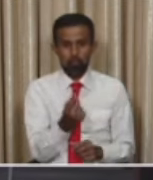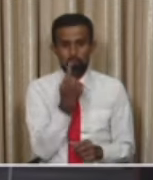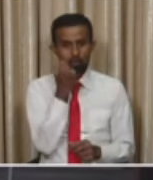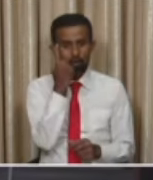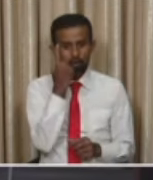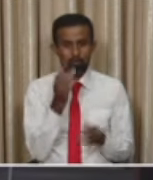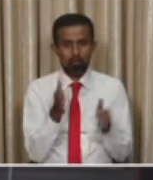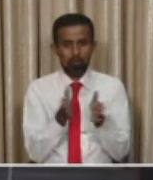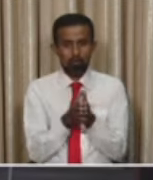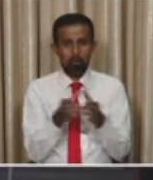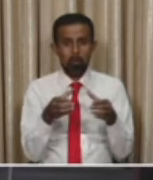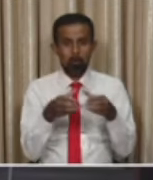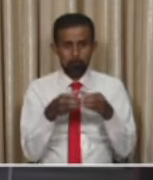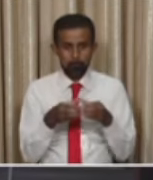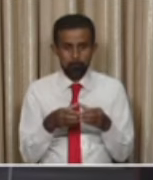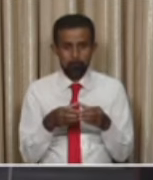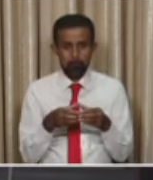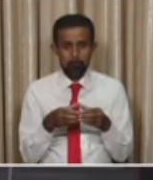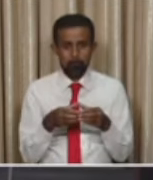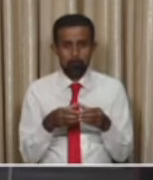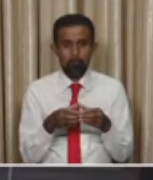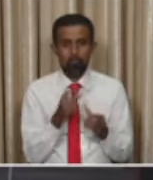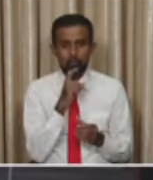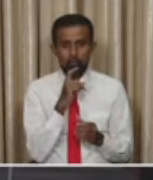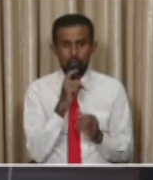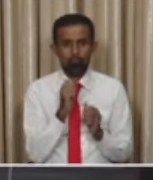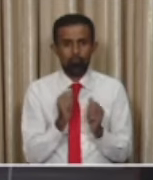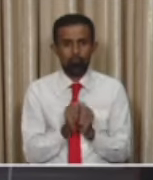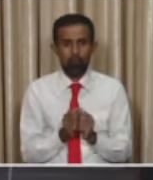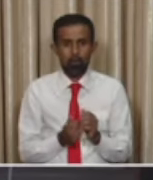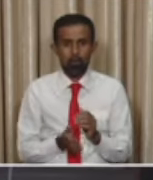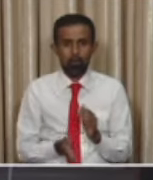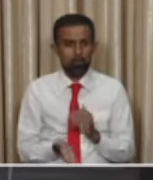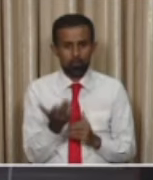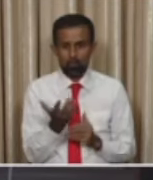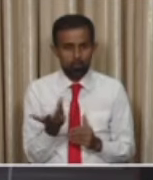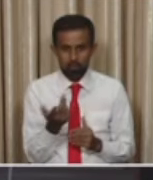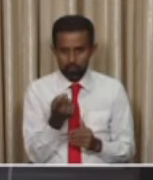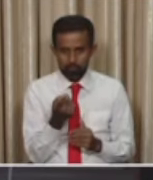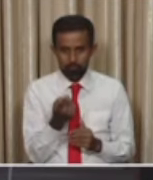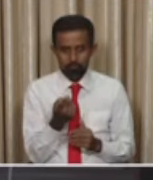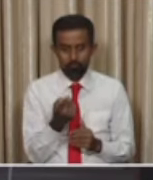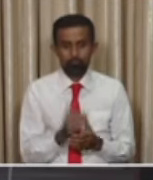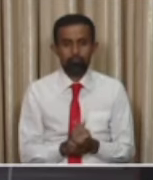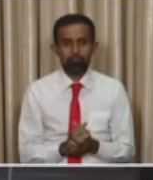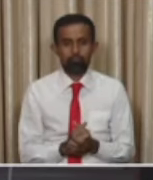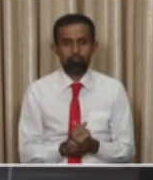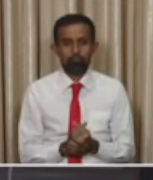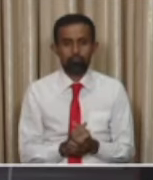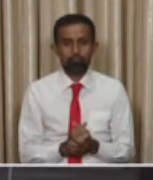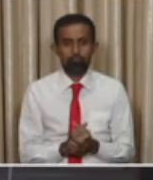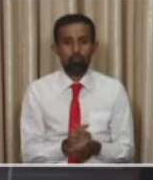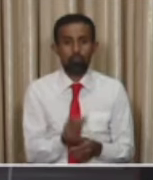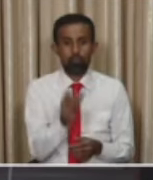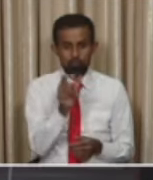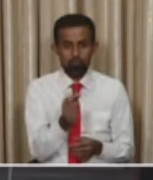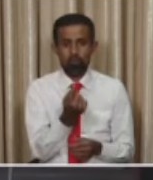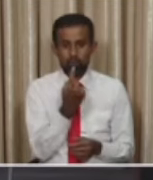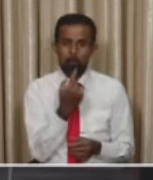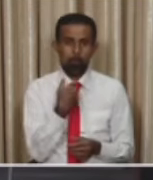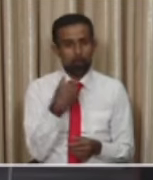එක්ක ඔබතුමාලගේ පක්ෂයේ ඒ සඳහා අධිකරණ මේ කටයුත්තකට යොමු වෙලා නැතුව ඇති කියලා. මෙන්න මේ තුල ඔබතුමා කියපුවා